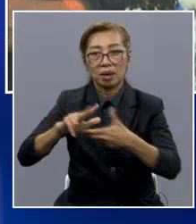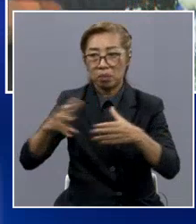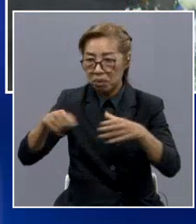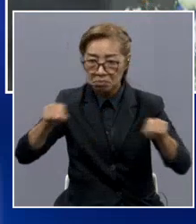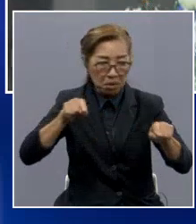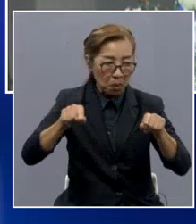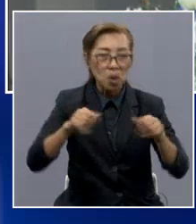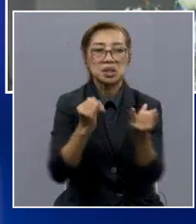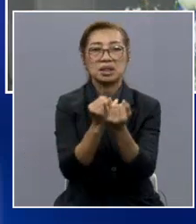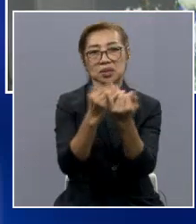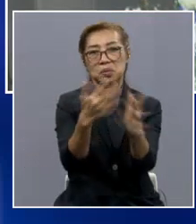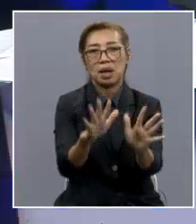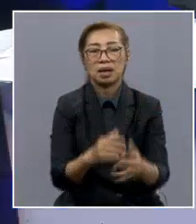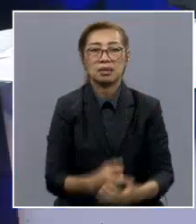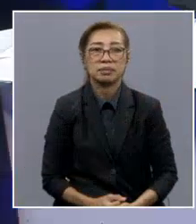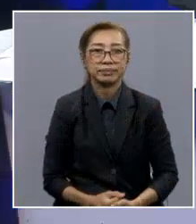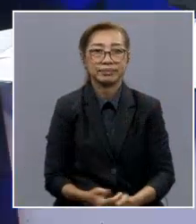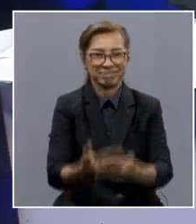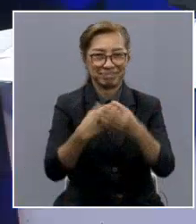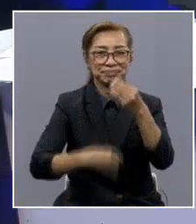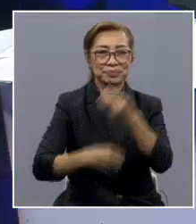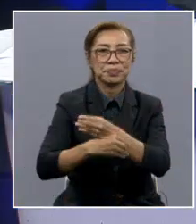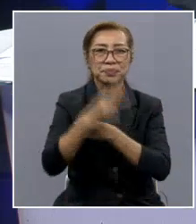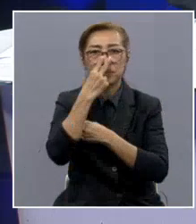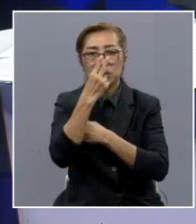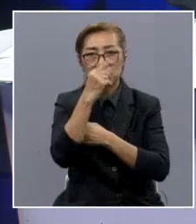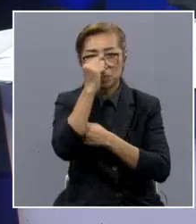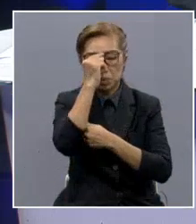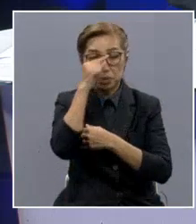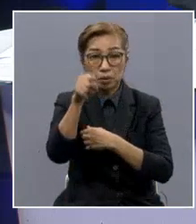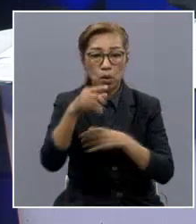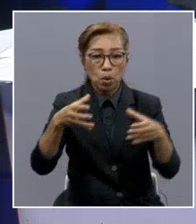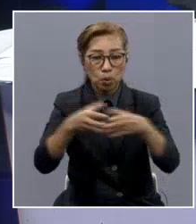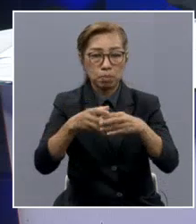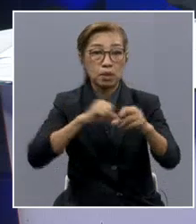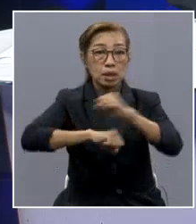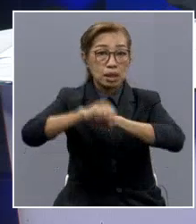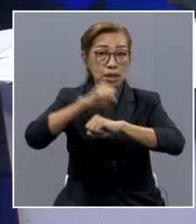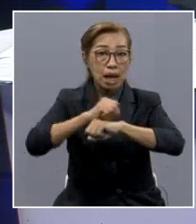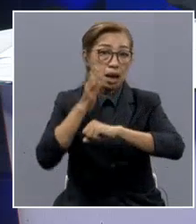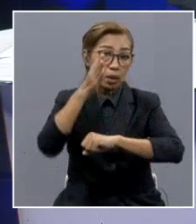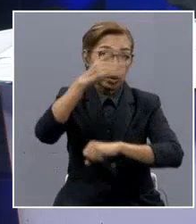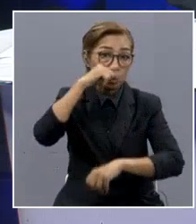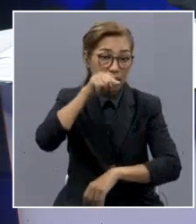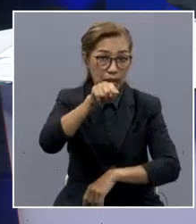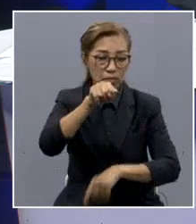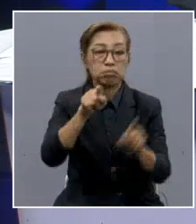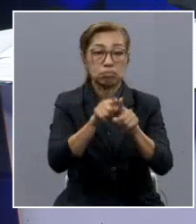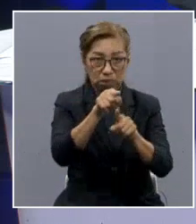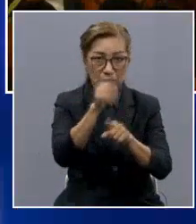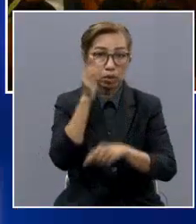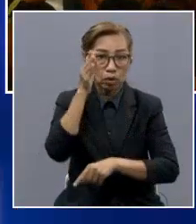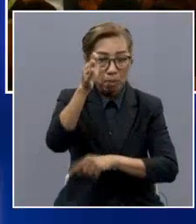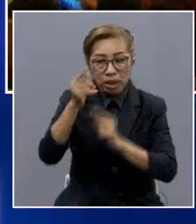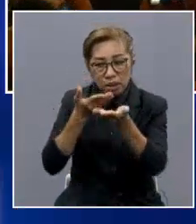นั้นขณะเดียวกันมีอีกหนึ่งความเคลื่อนไหวครับจับตาก็คือสร้างอนาคตไทยมีรายงานว่าจะมาเปิดดีลกับพลังประชารัฐด้ว